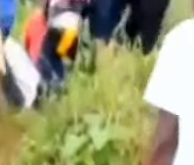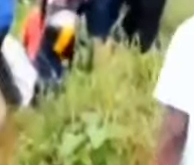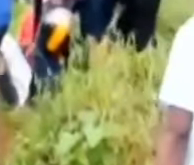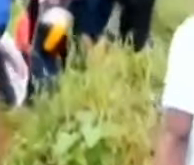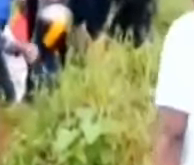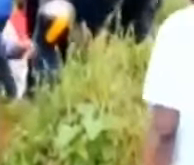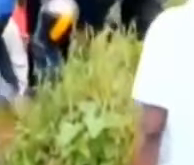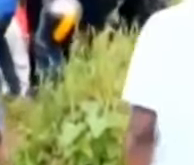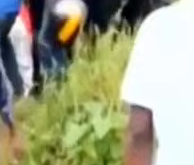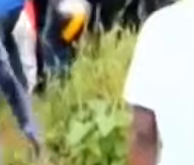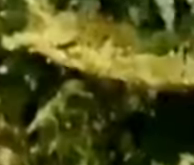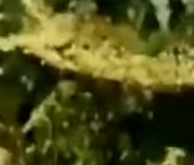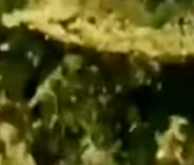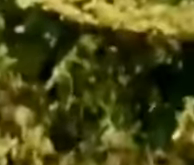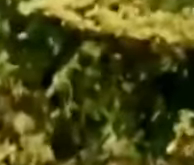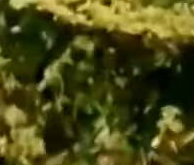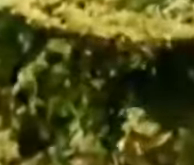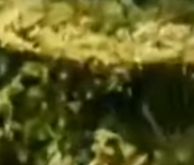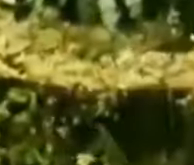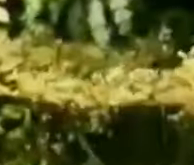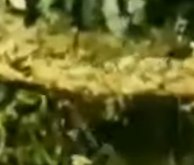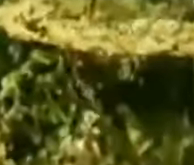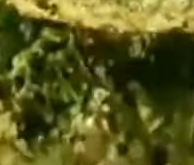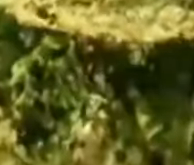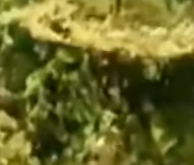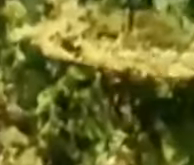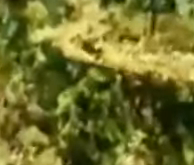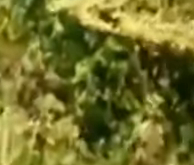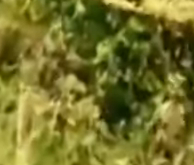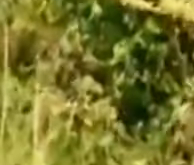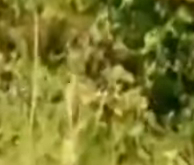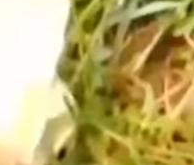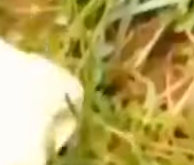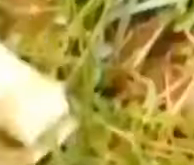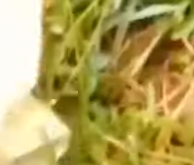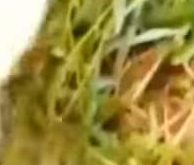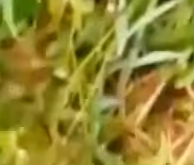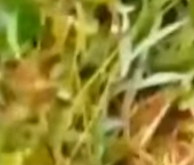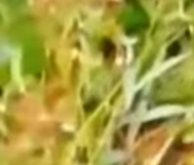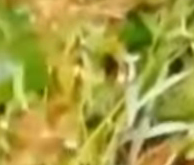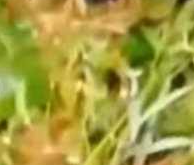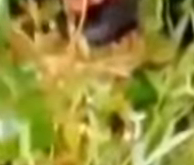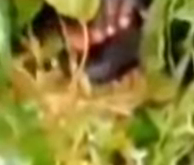Police kubya masasi mu bbanga ng'ekwata bavubuka bali mu kabinja katigomya banna Kampala.